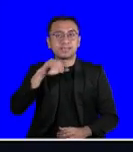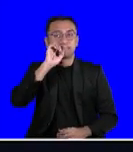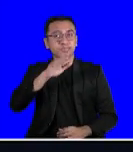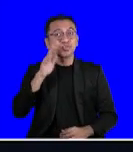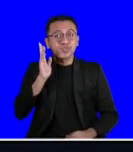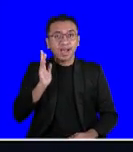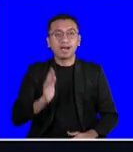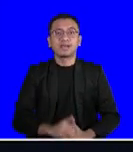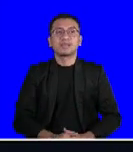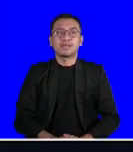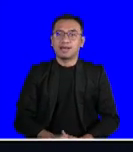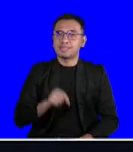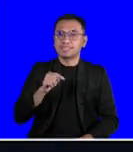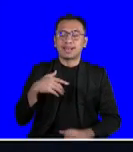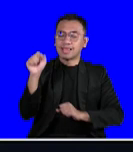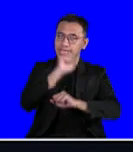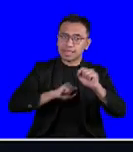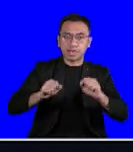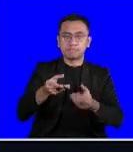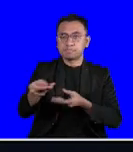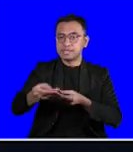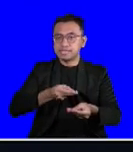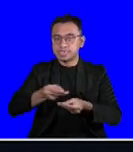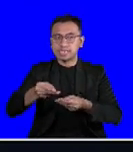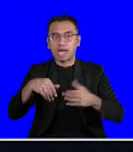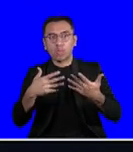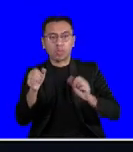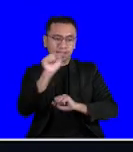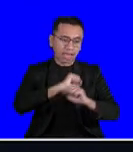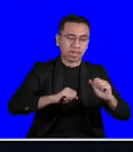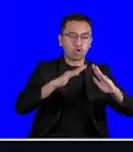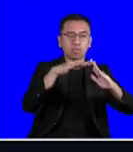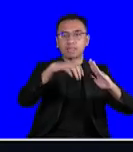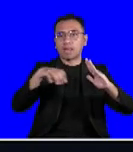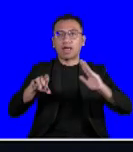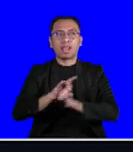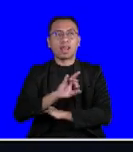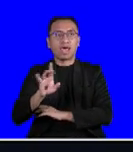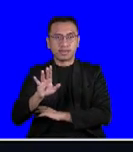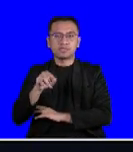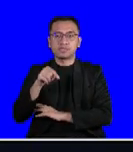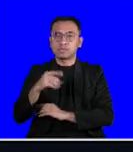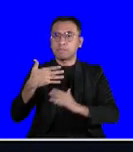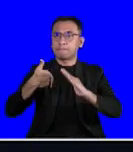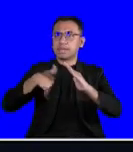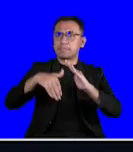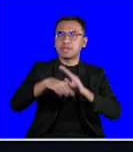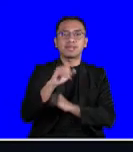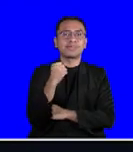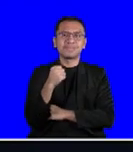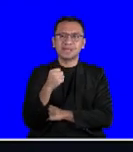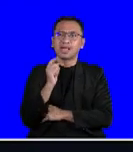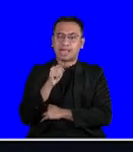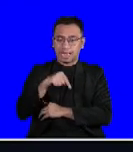bahwa sekarang berbagai aktivitas bisnis maupun aktivitas rumah tangga terbatas banyak dilakukan melalui